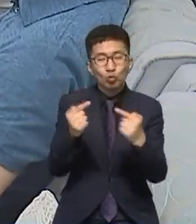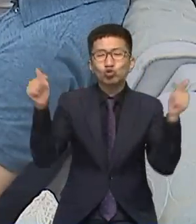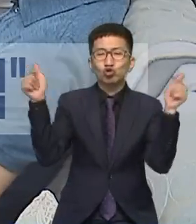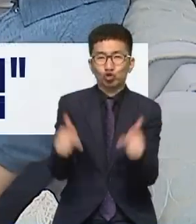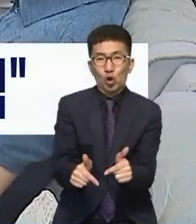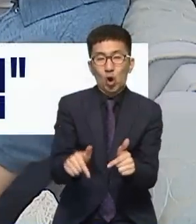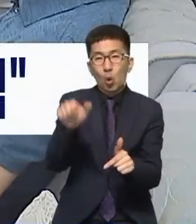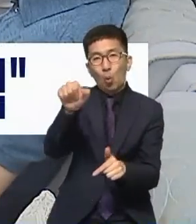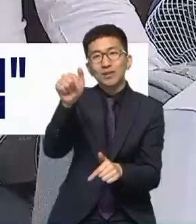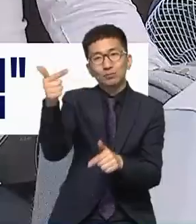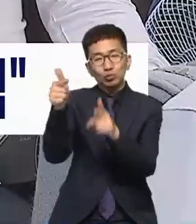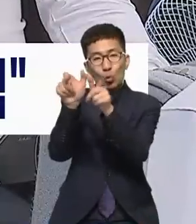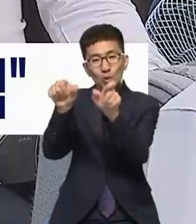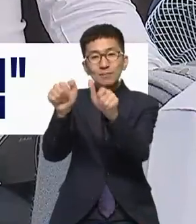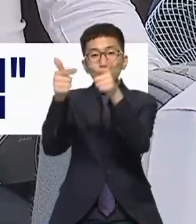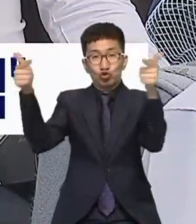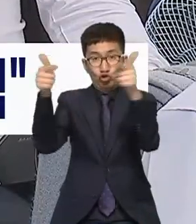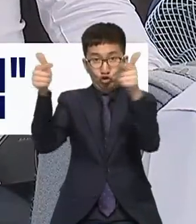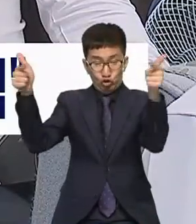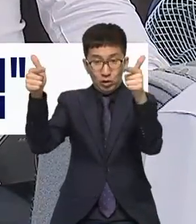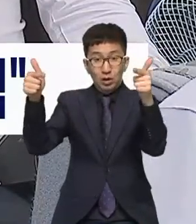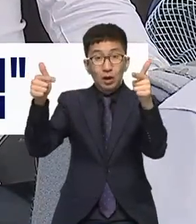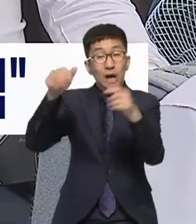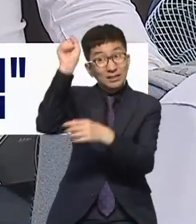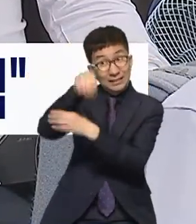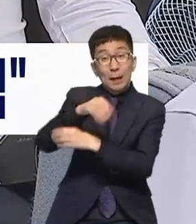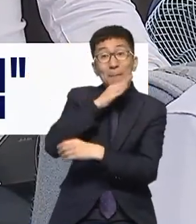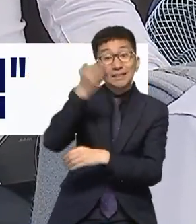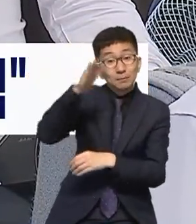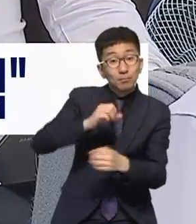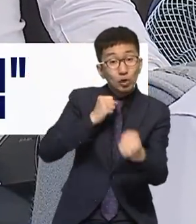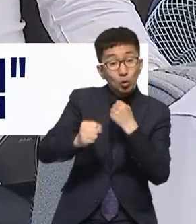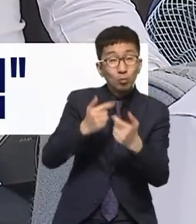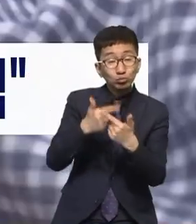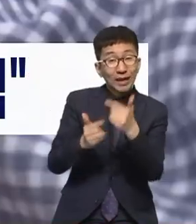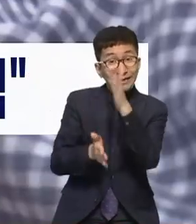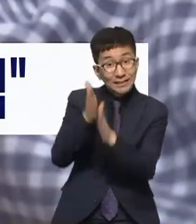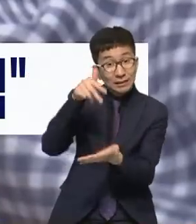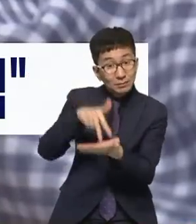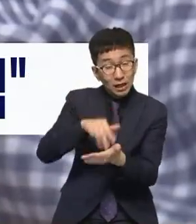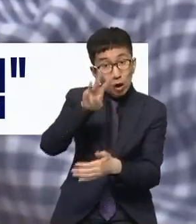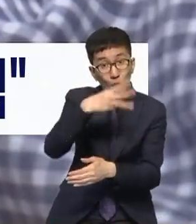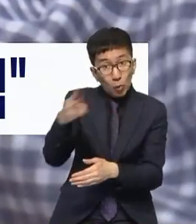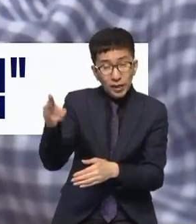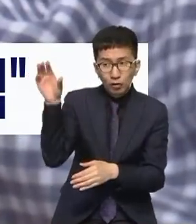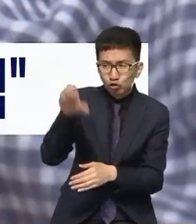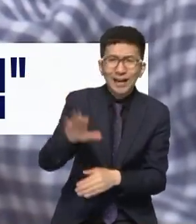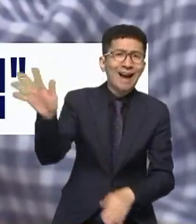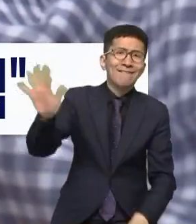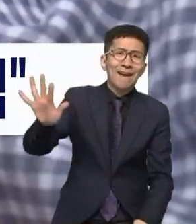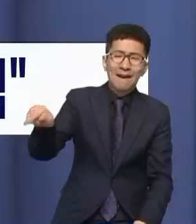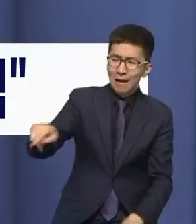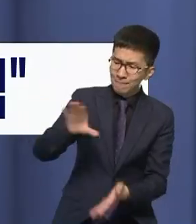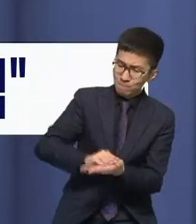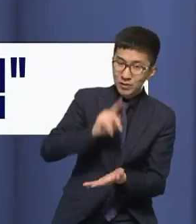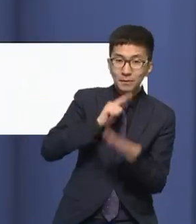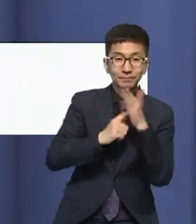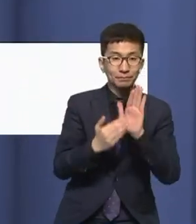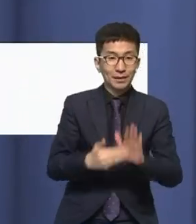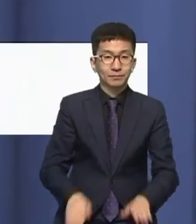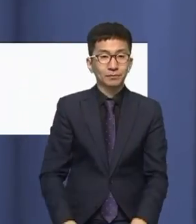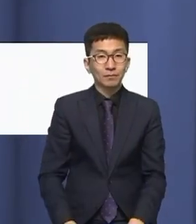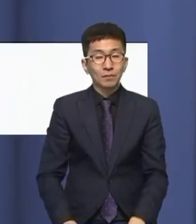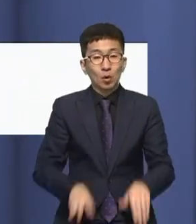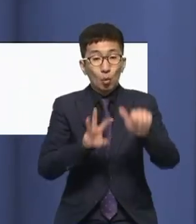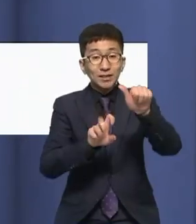56층으로 경관 심의까지 통과했지만 부산시는 여전히 롯데 측의 추진 의지를 의심하고 있습니다. 5월